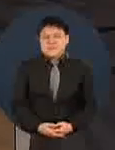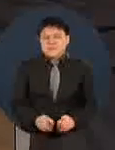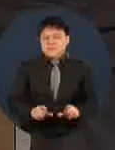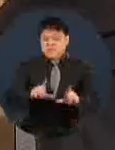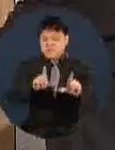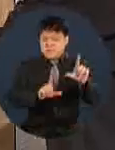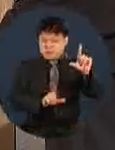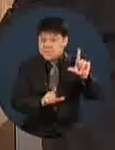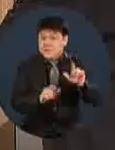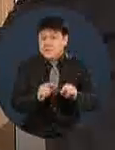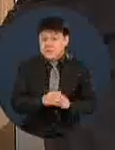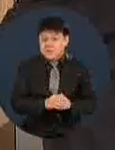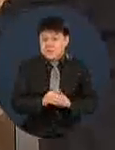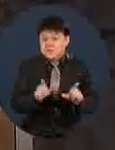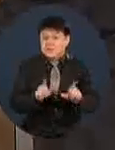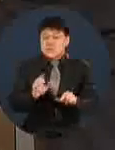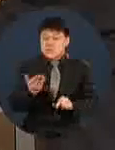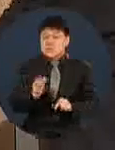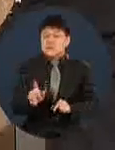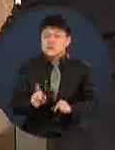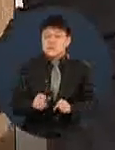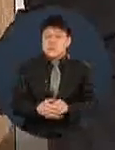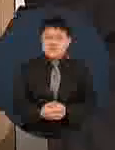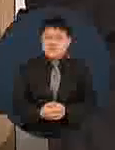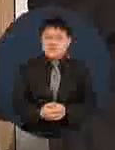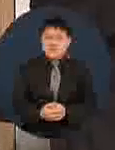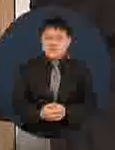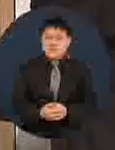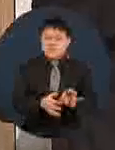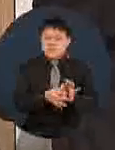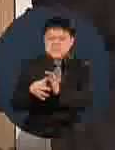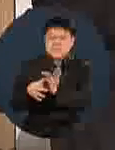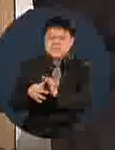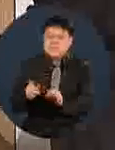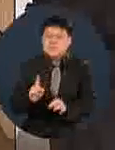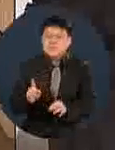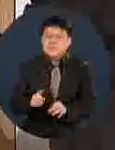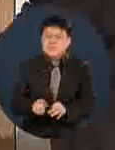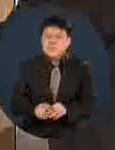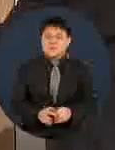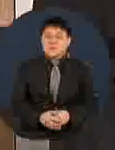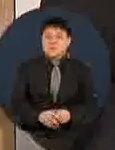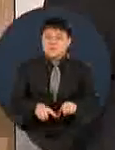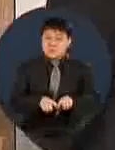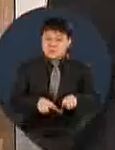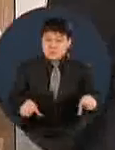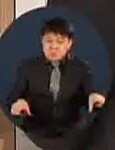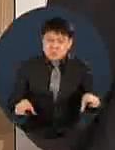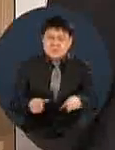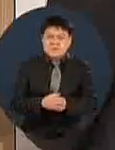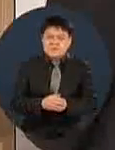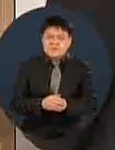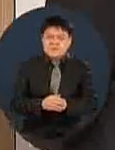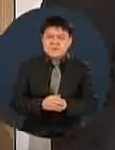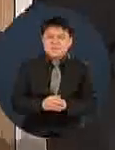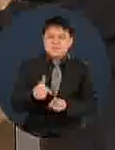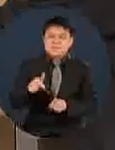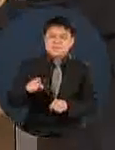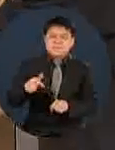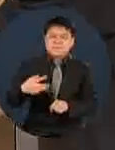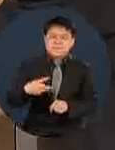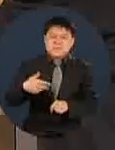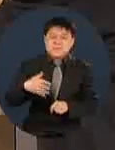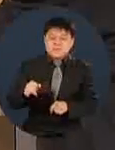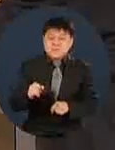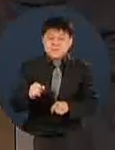또 날일자. 네. 견딜 수 그래서 할 수 없이 이으니까 이쪽을 두었나요? 이걸 보통 바둑용으로 갈치짝만 이렇게